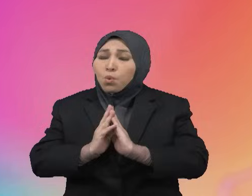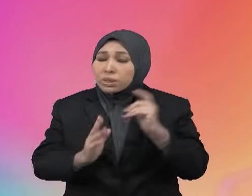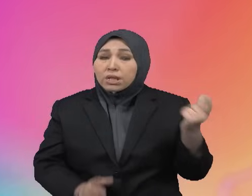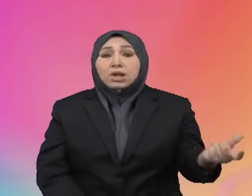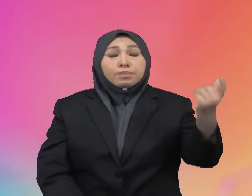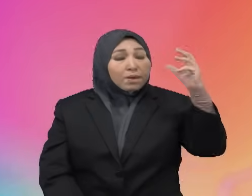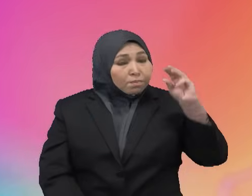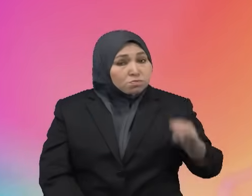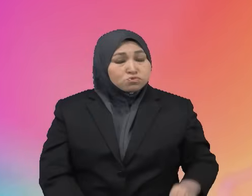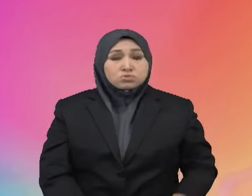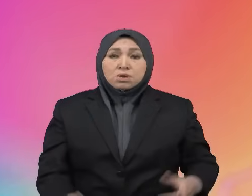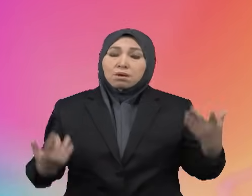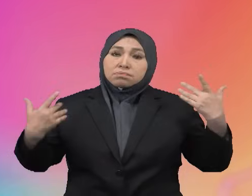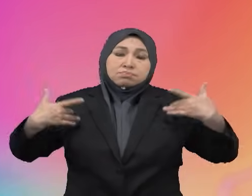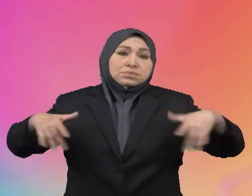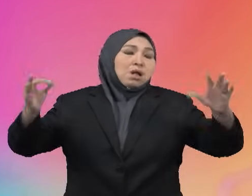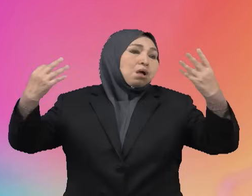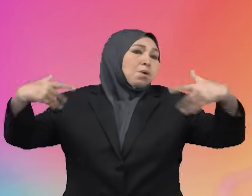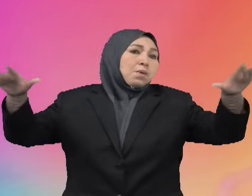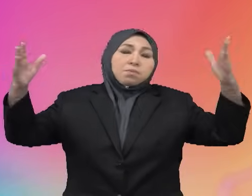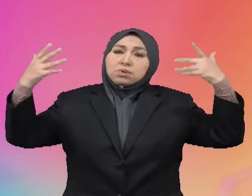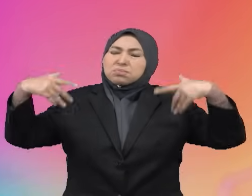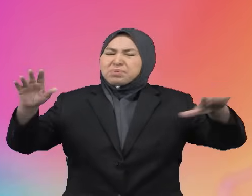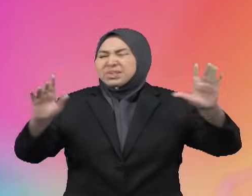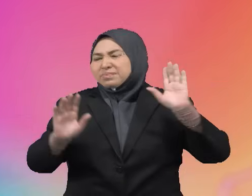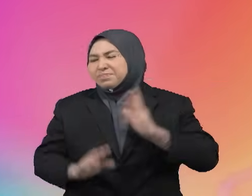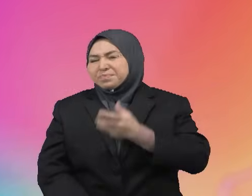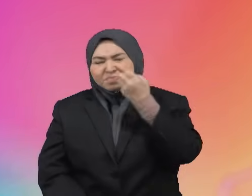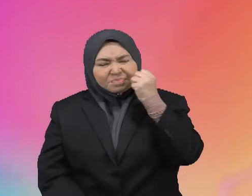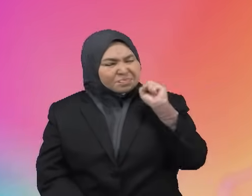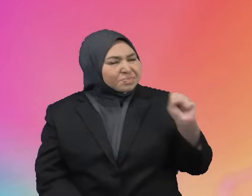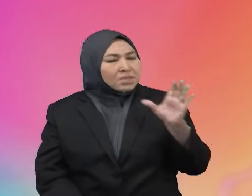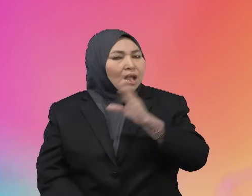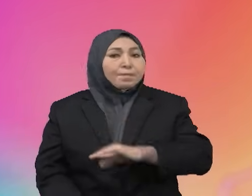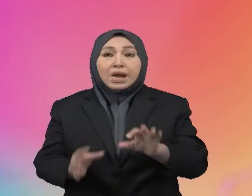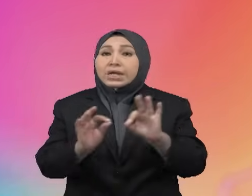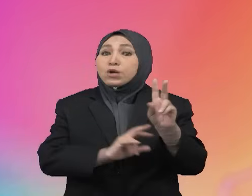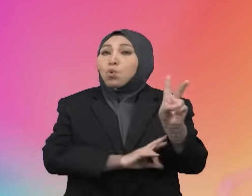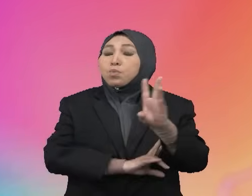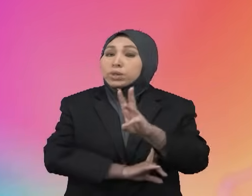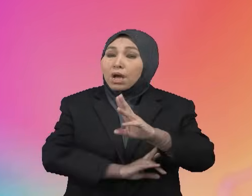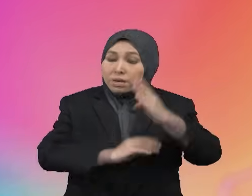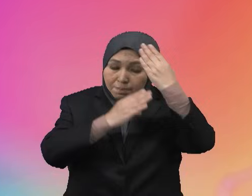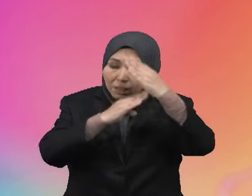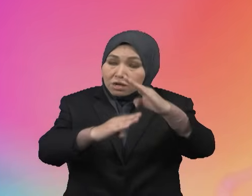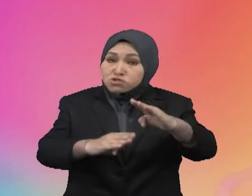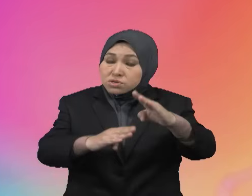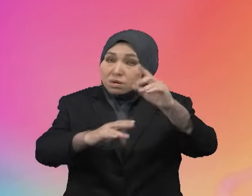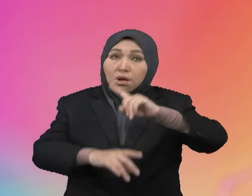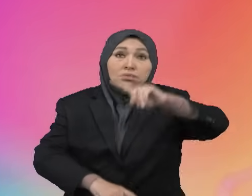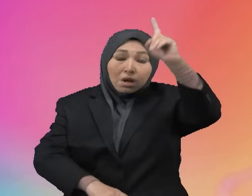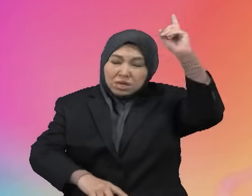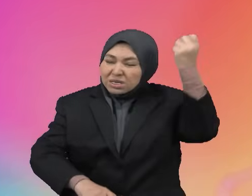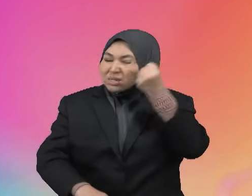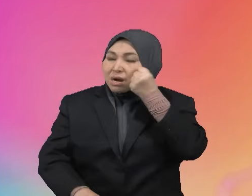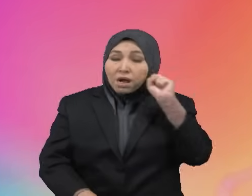Musa berlepas diri daripada kaumnya yang fasik, dan diikuti pada ayat yang ke-26, balasan Allah terhadap mereka yang